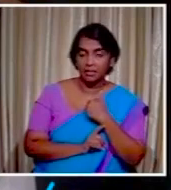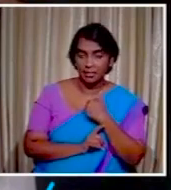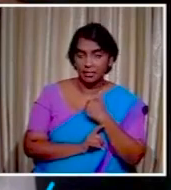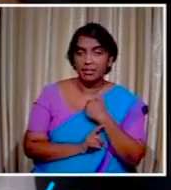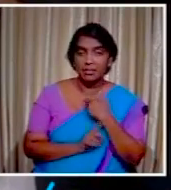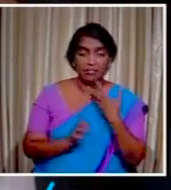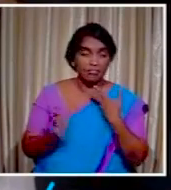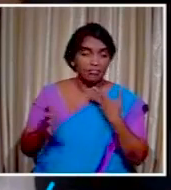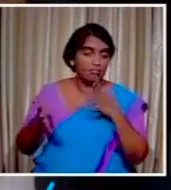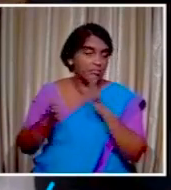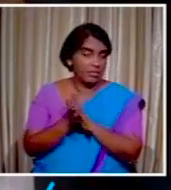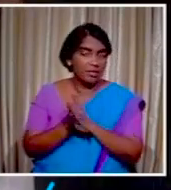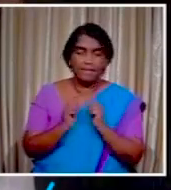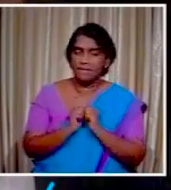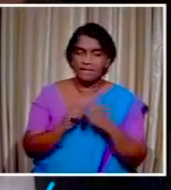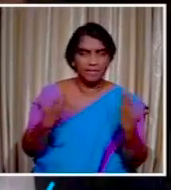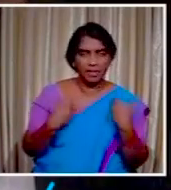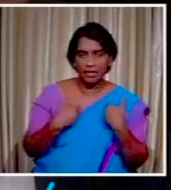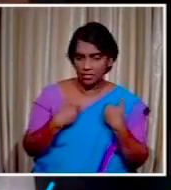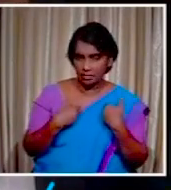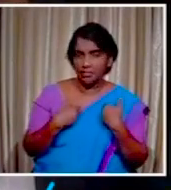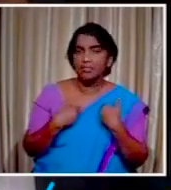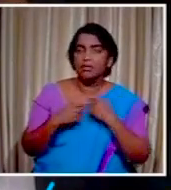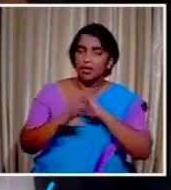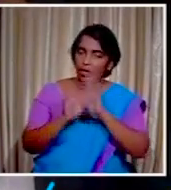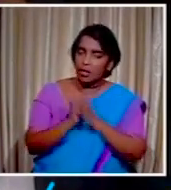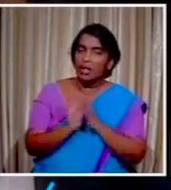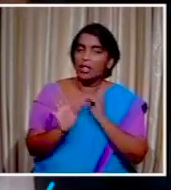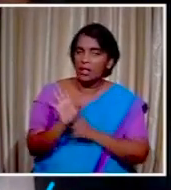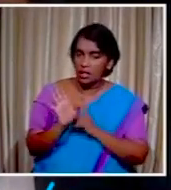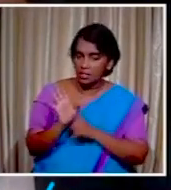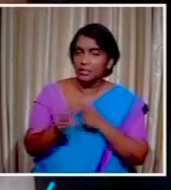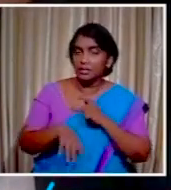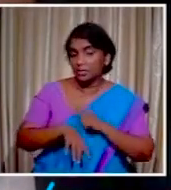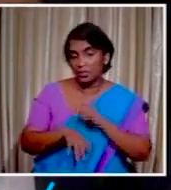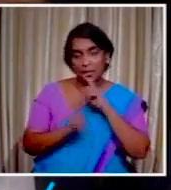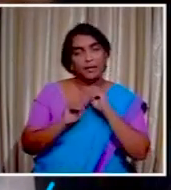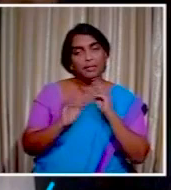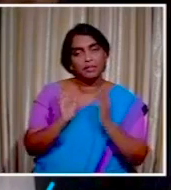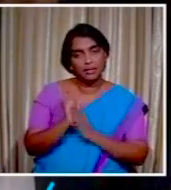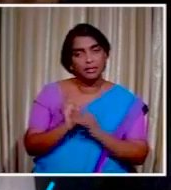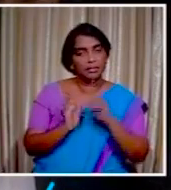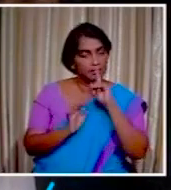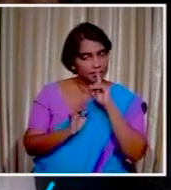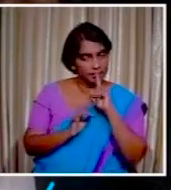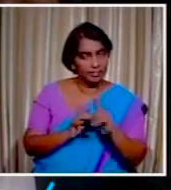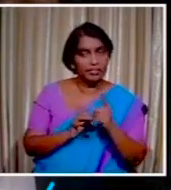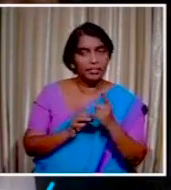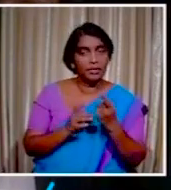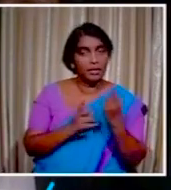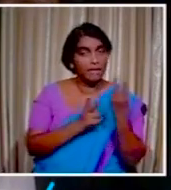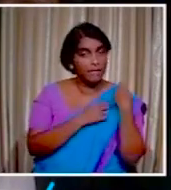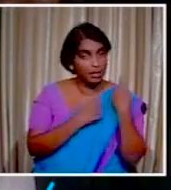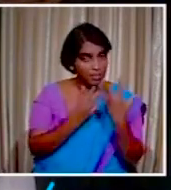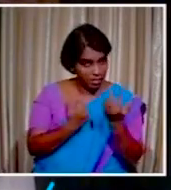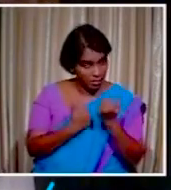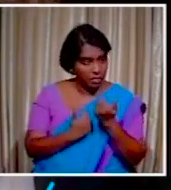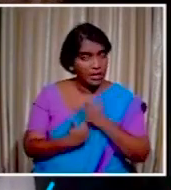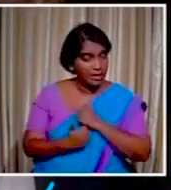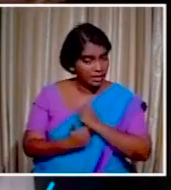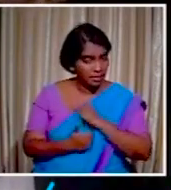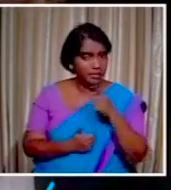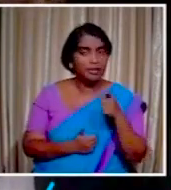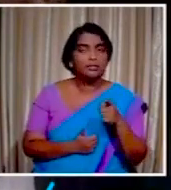අපි බැඳිලා ඉන්න අවස්ථාවක් නැහැ. අපි හැම මොහොතෙම කුම අග්‍රාමාත්‍යතුමත් කිව්වා ගන්න අභියෝගේ බාර ගන්න ඕන එක්කෙනෙක් ඉන්නවා